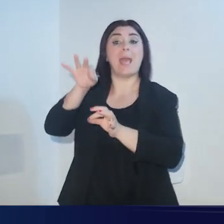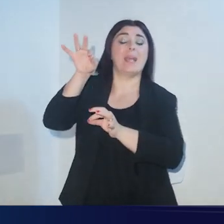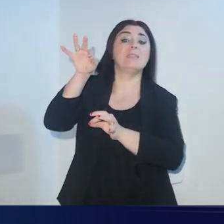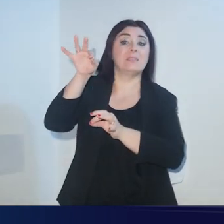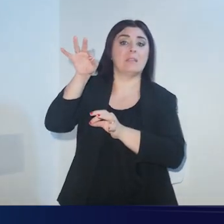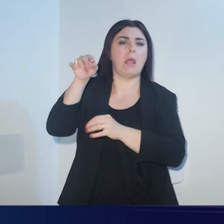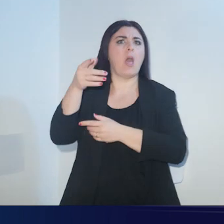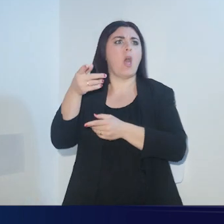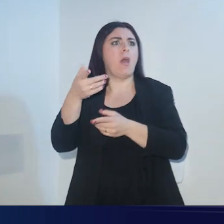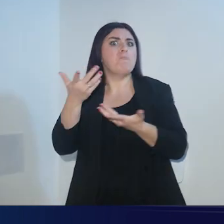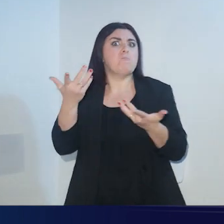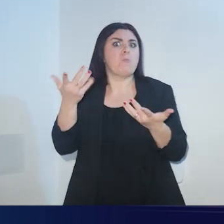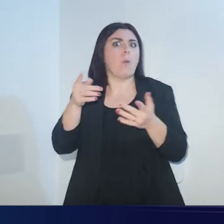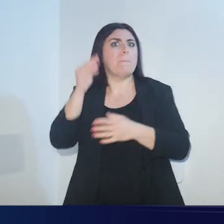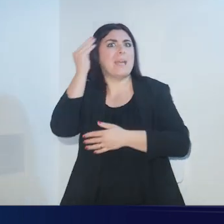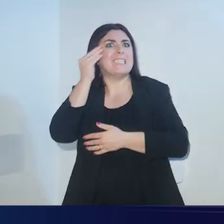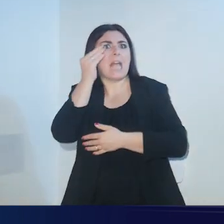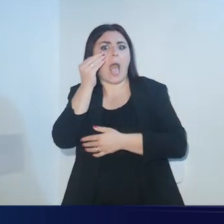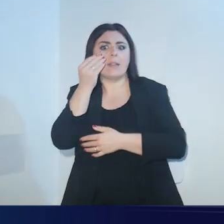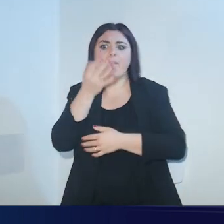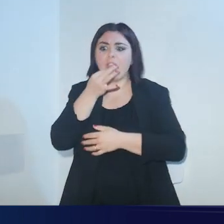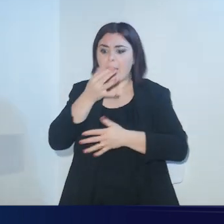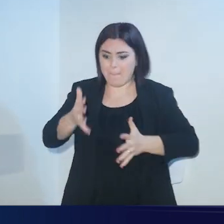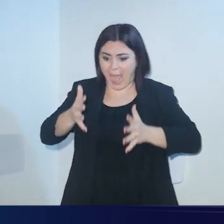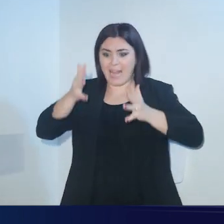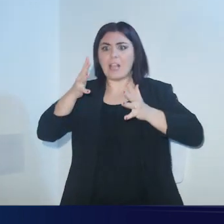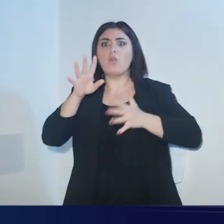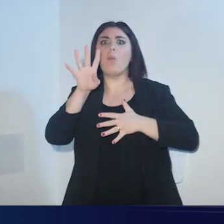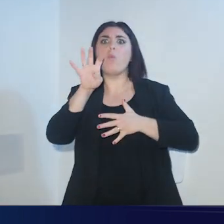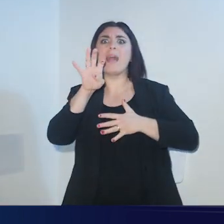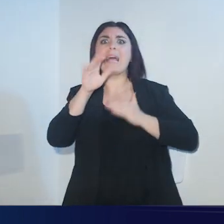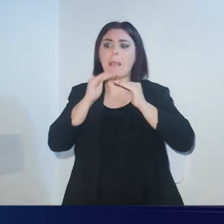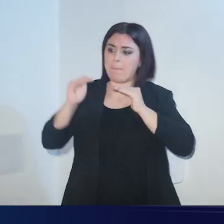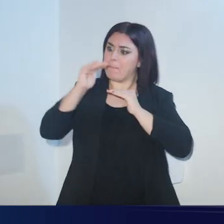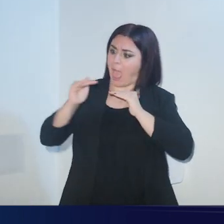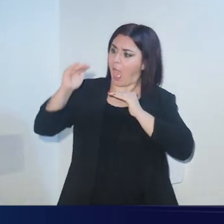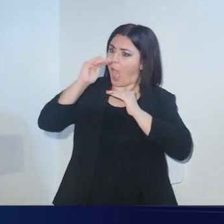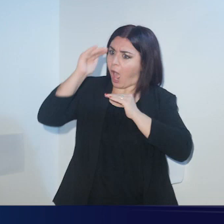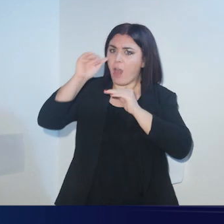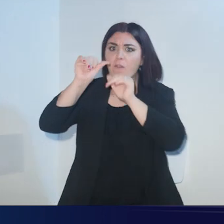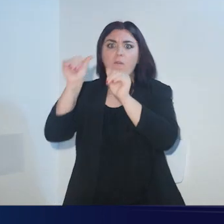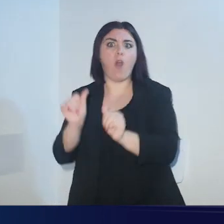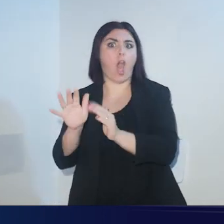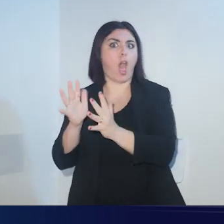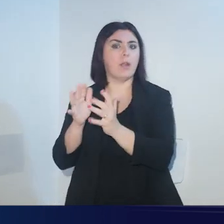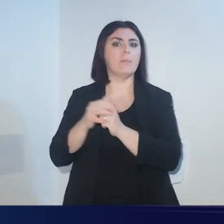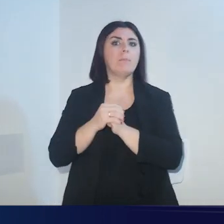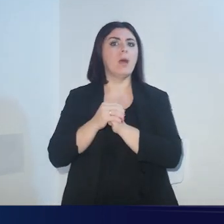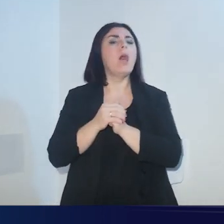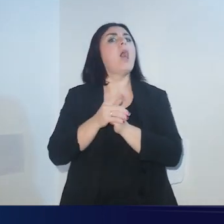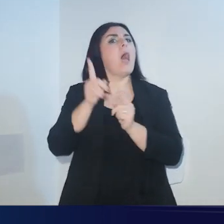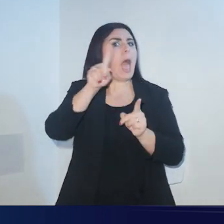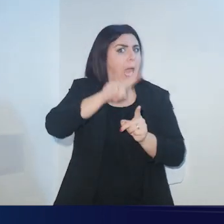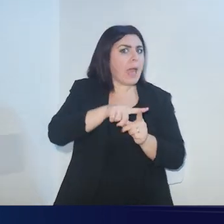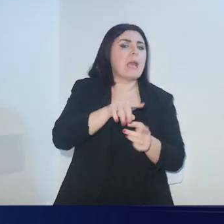quindi pensate, ben 40 piani di un palazzo, e riescono ad avere